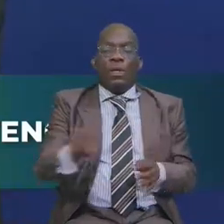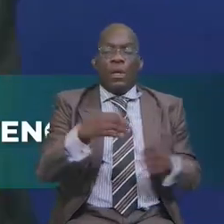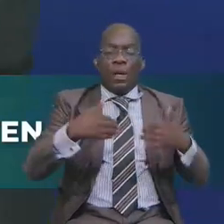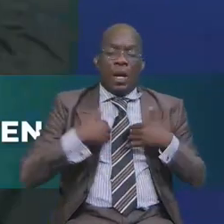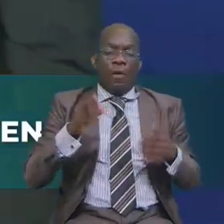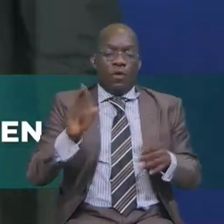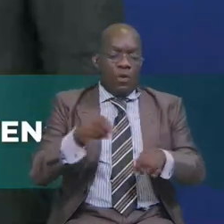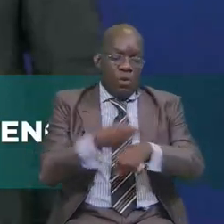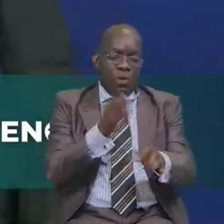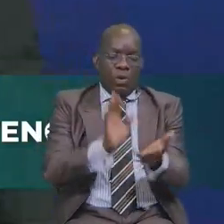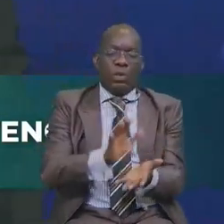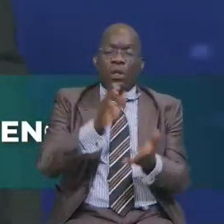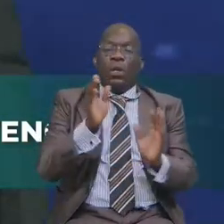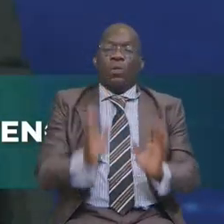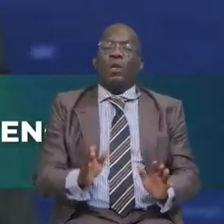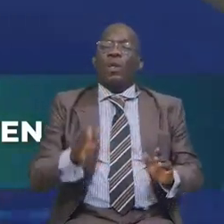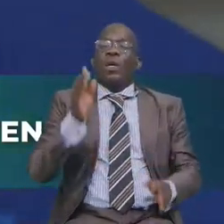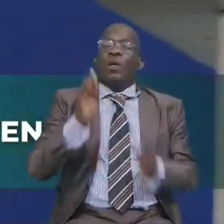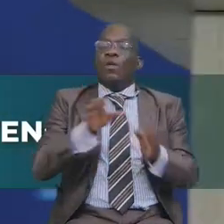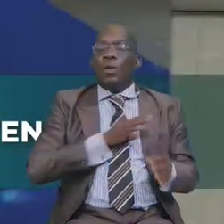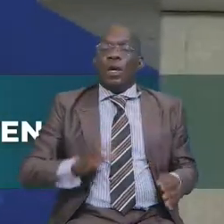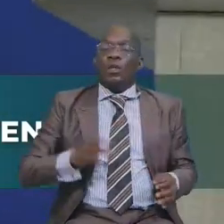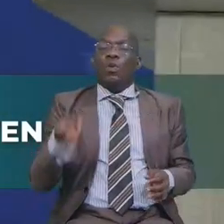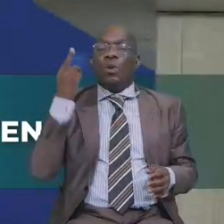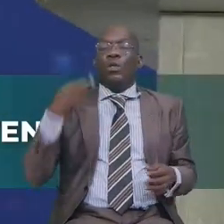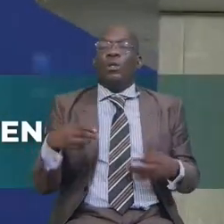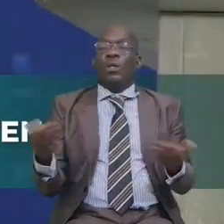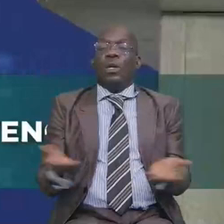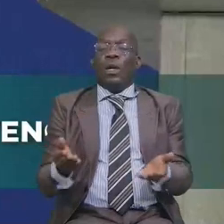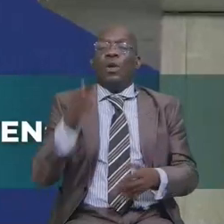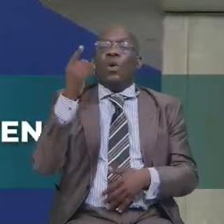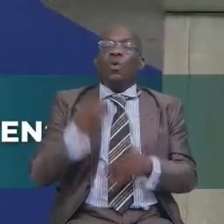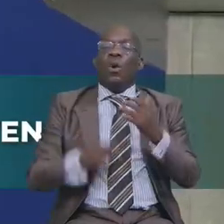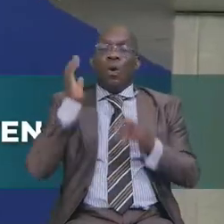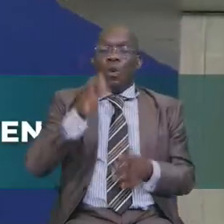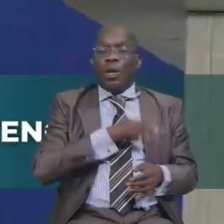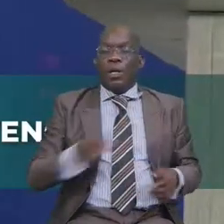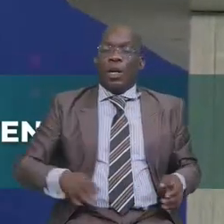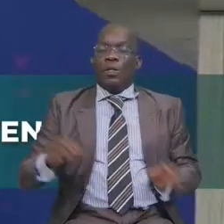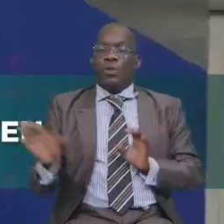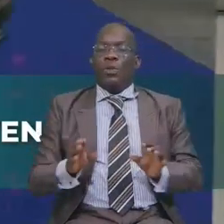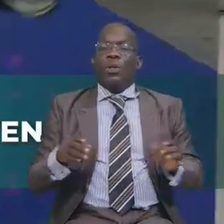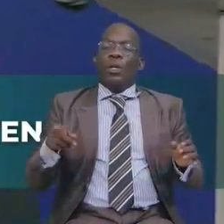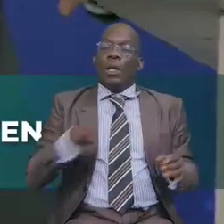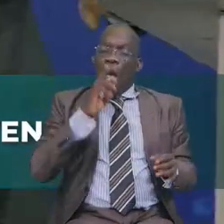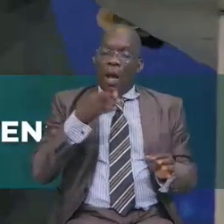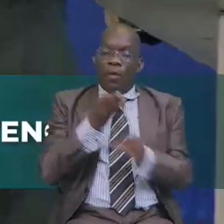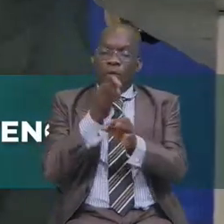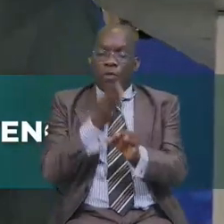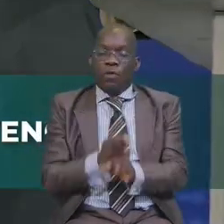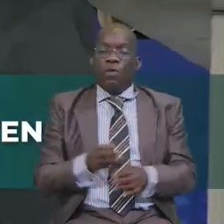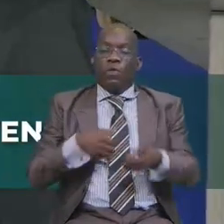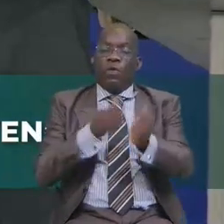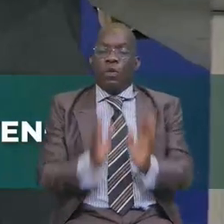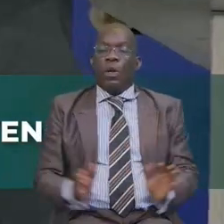là, qu'est-ce que Christ ferait? Ce sont donc les disciples fidèles avec constance,